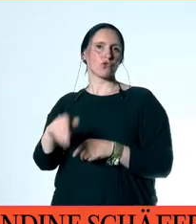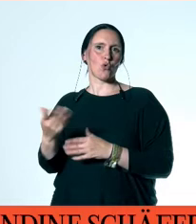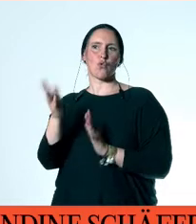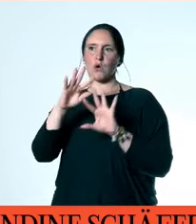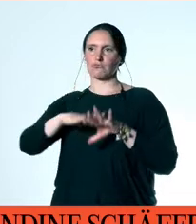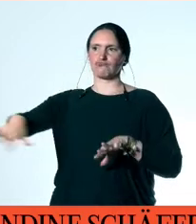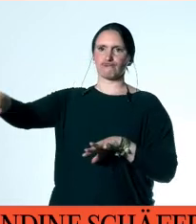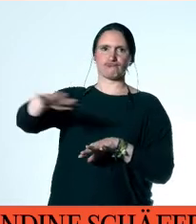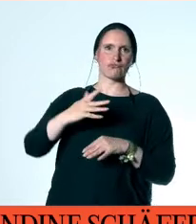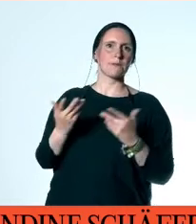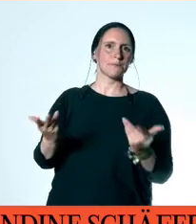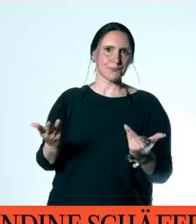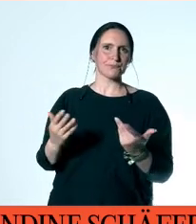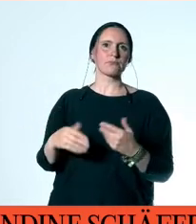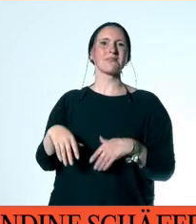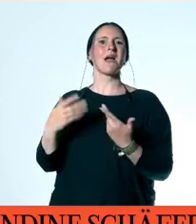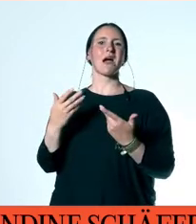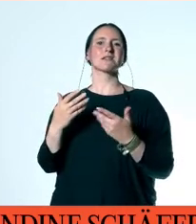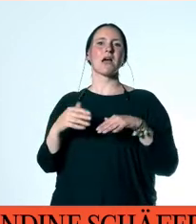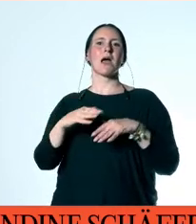in dieser Gemeinsamkeit.